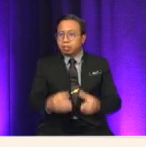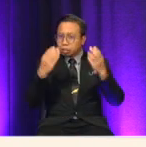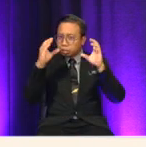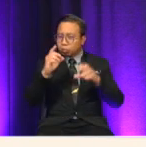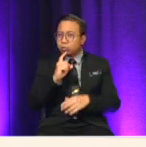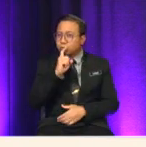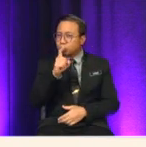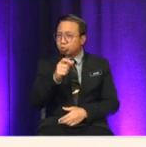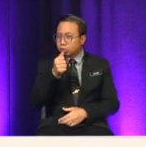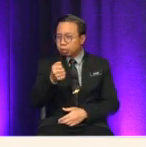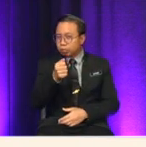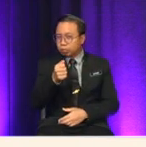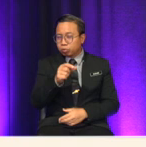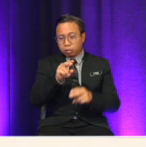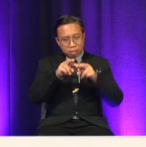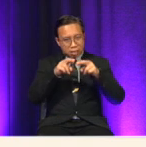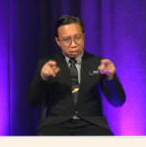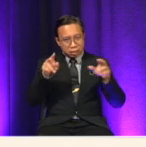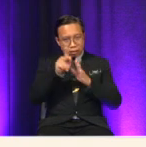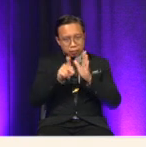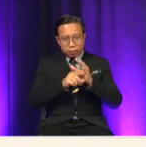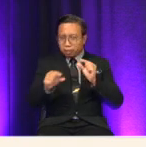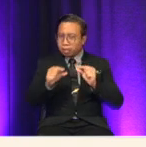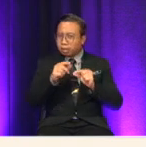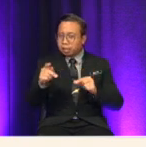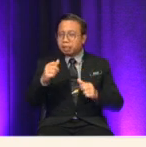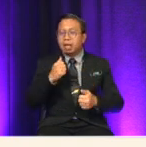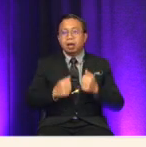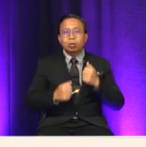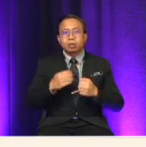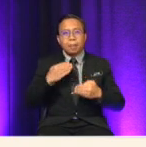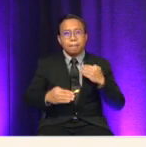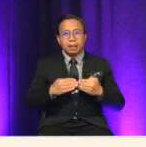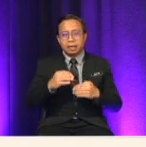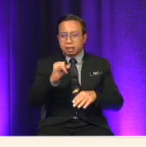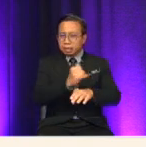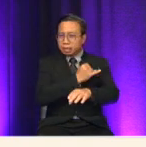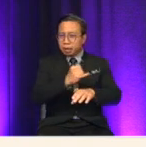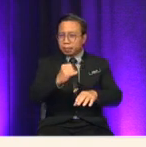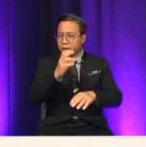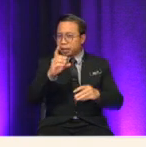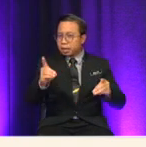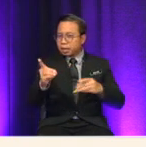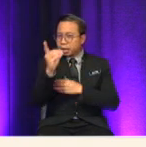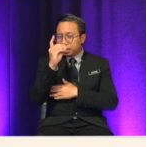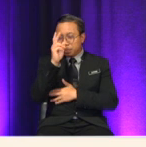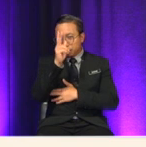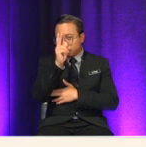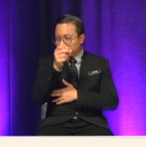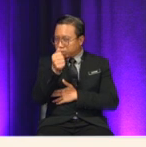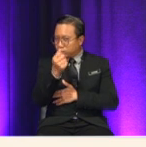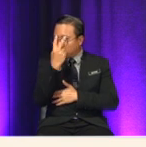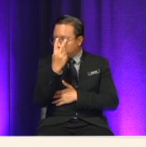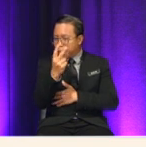kamu highlightkan perkataan pergerakan anggota badan, irama dan juga daya kreativiti, di mana bila kamu nampak